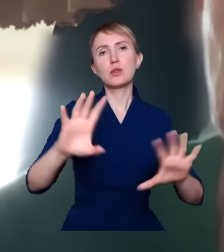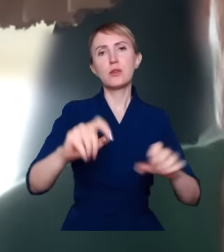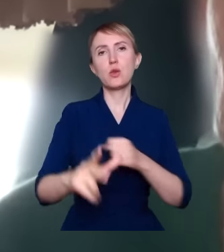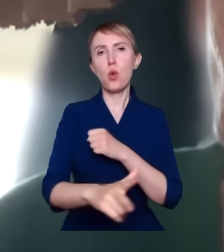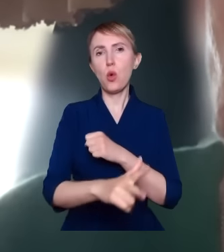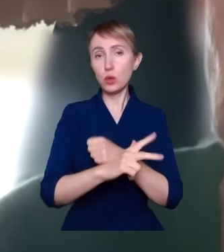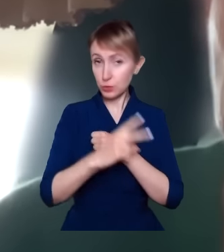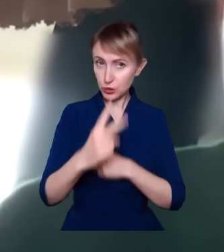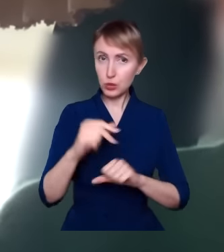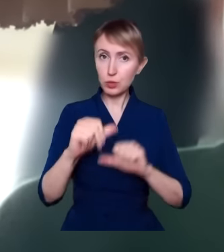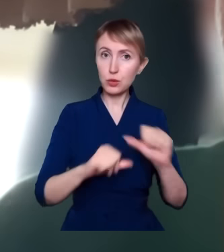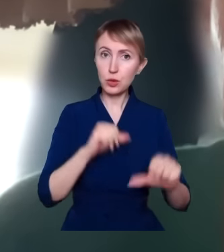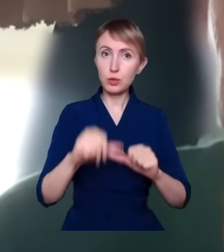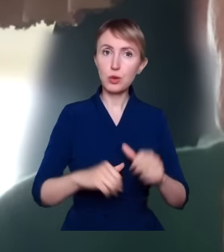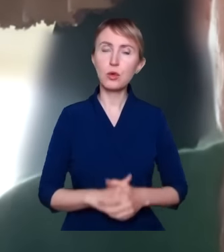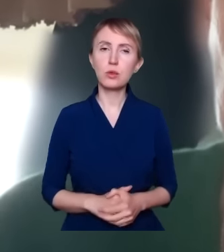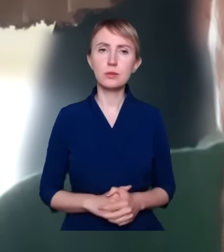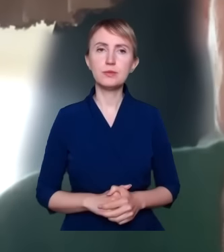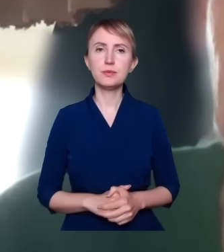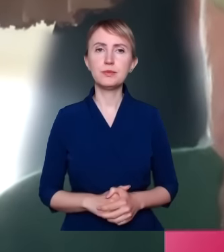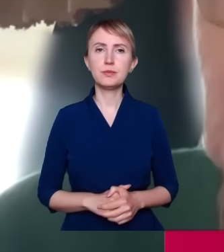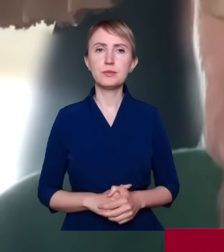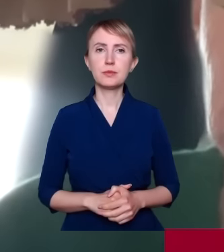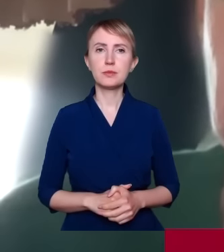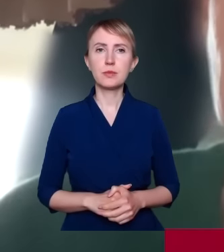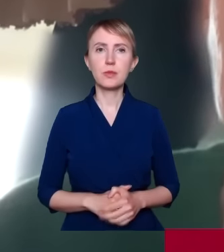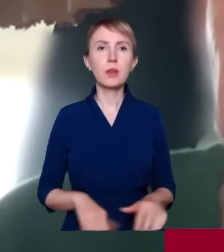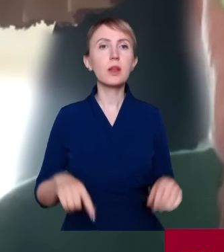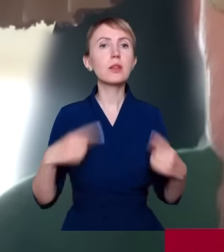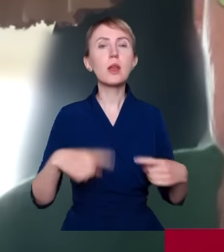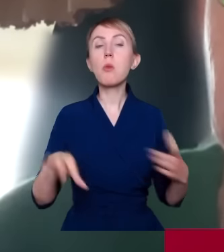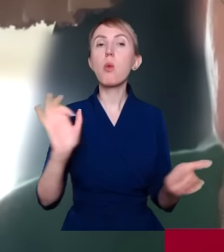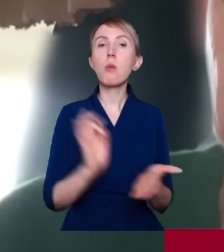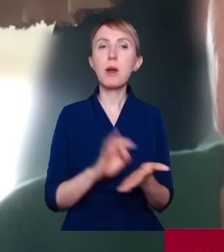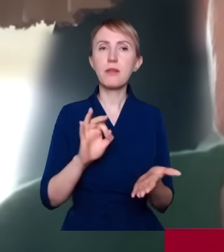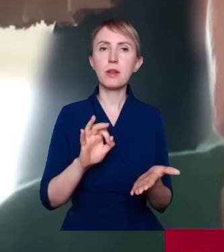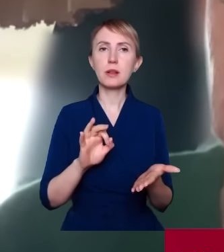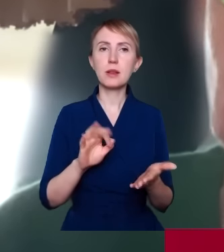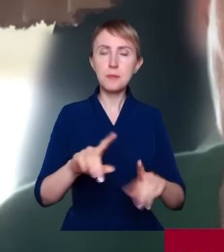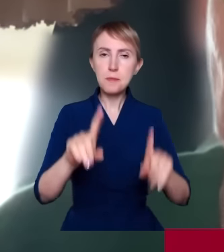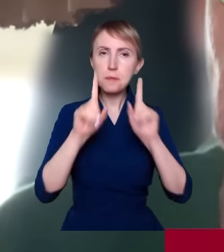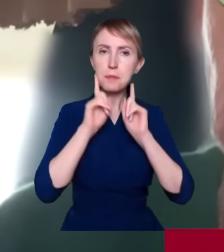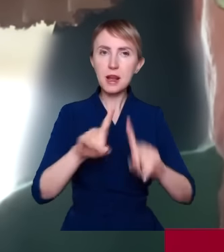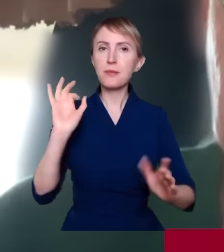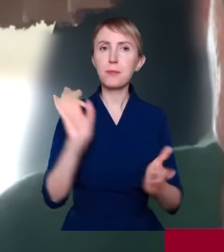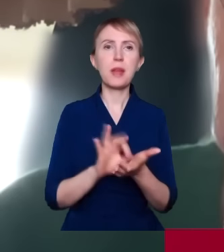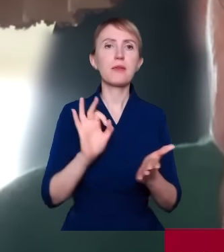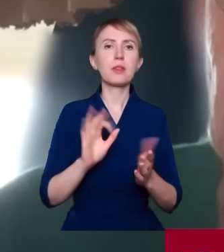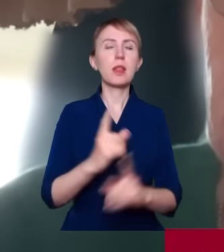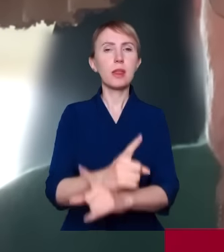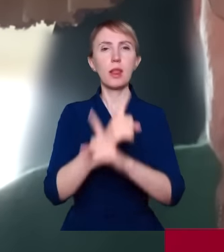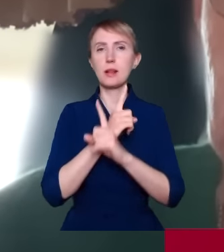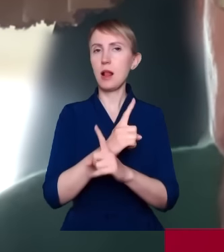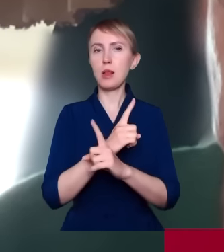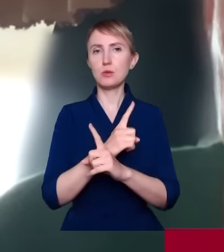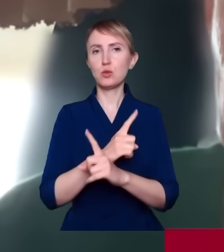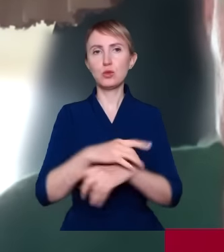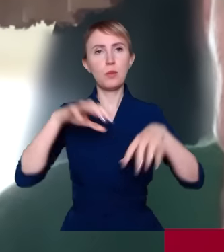1982 roku, a mianowicie nie było gwarancji, realnej gwarancji niezależności prezesa